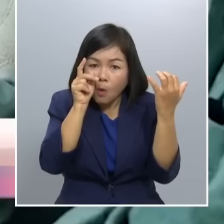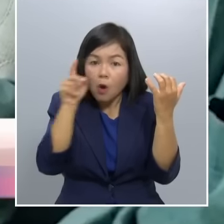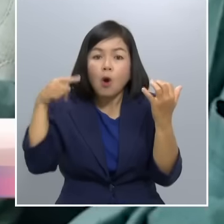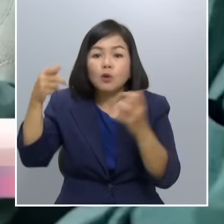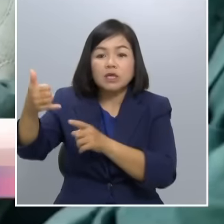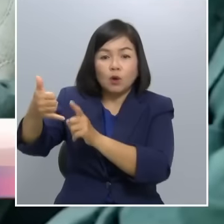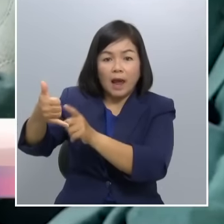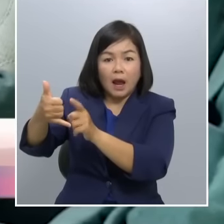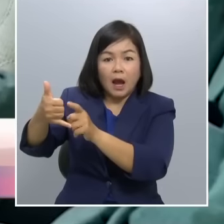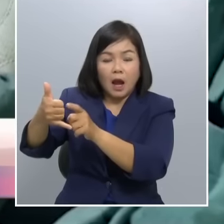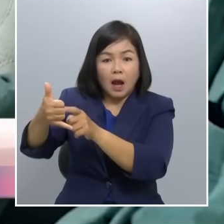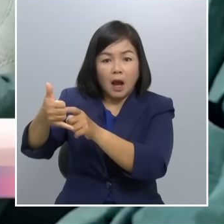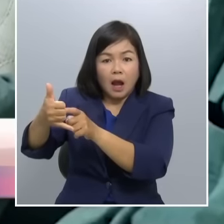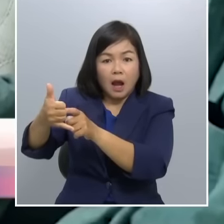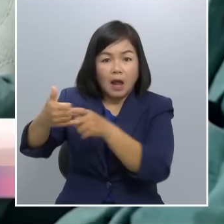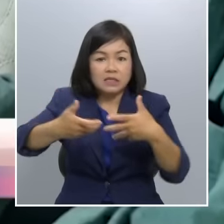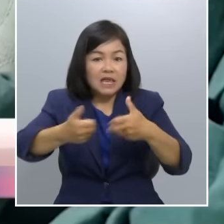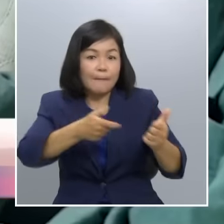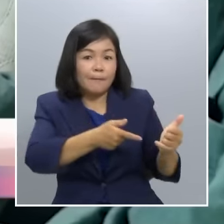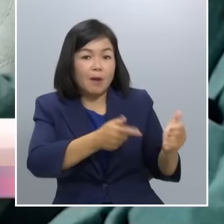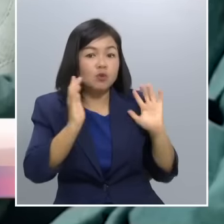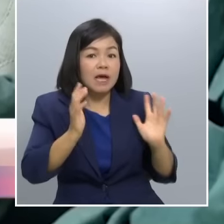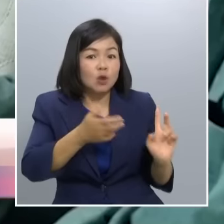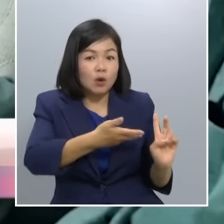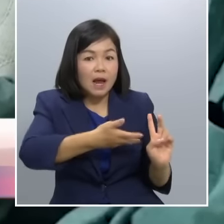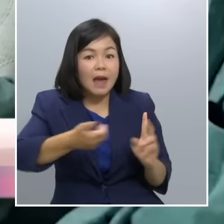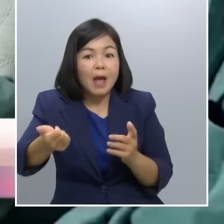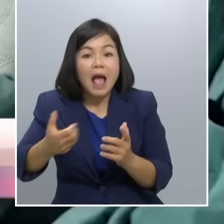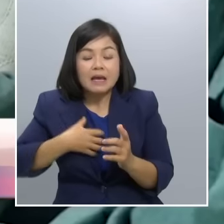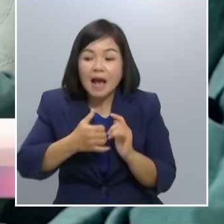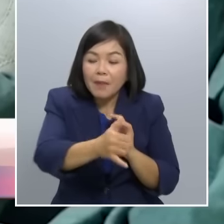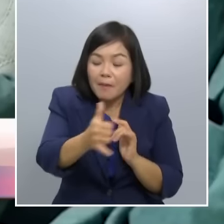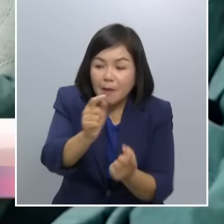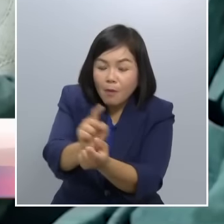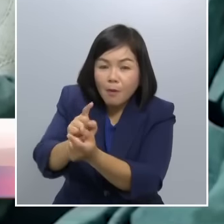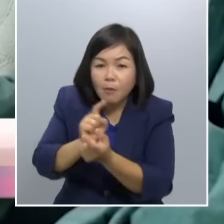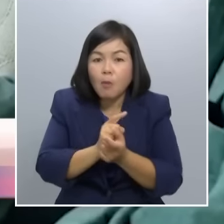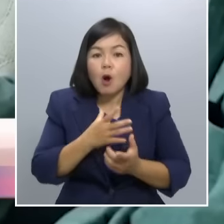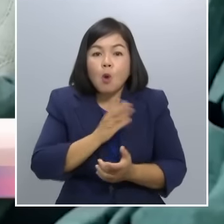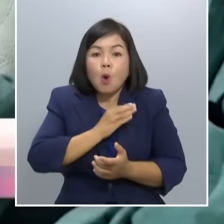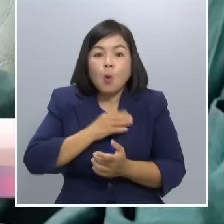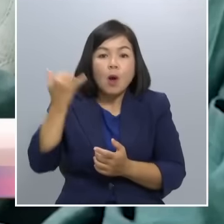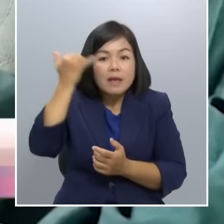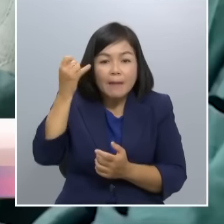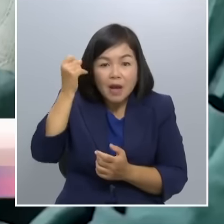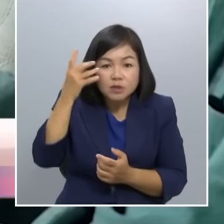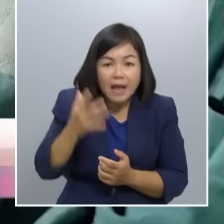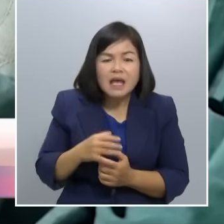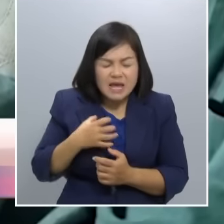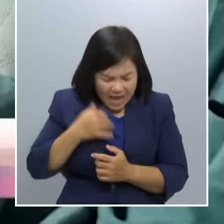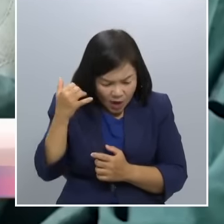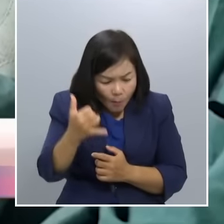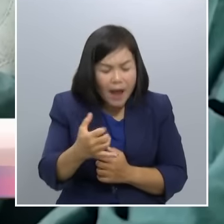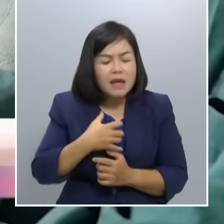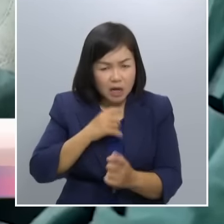อนุญาตเอ่ยนามนะคะที่ประโยคที่บอกว่าอยากไปหาทุกคนแต่กลัวญาติไม่เข้าใจคุณลองไปหาก่อนเราอยากคุยกับ